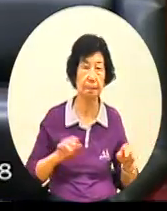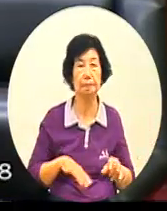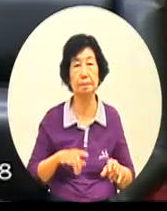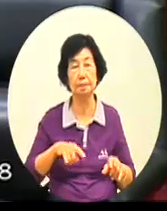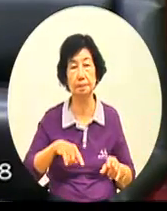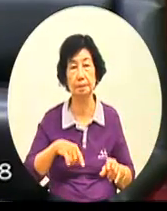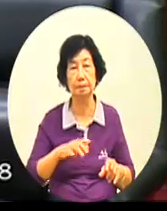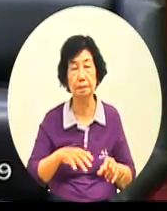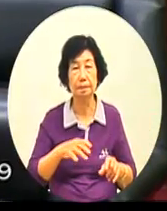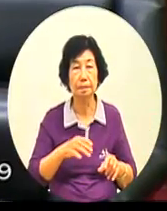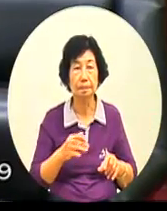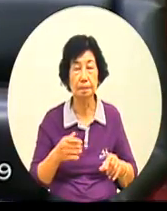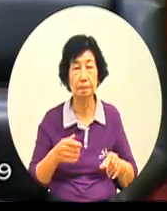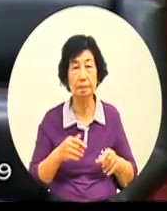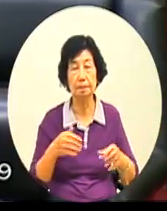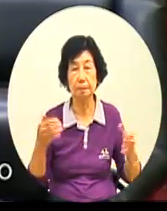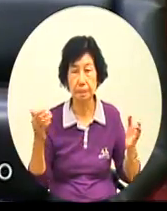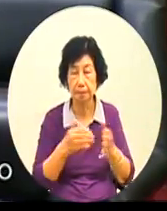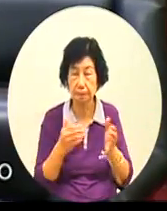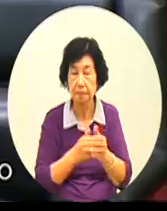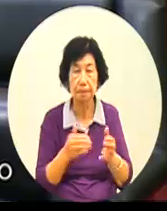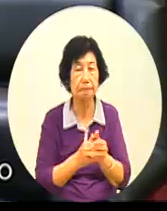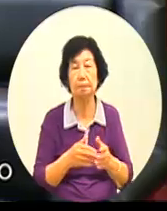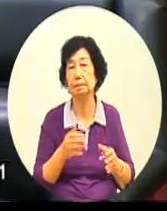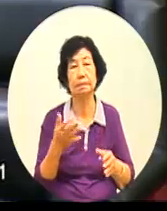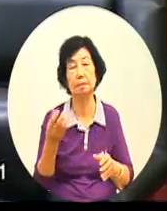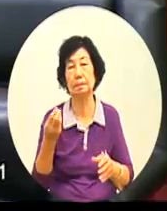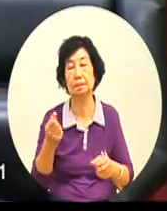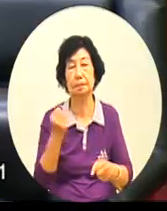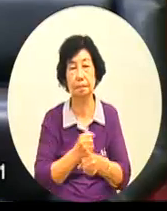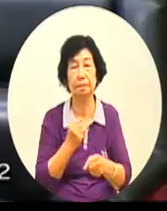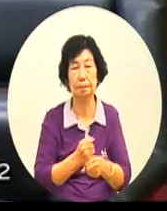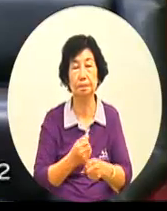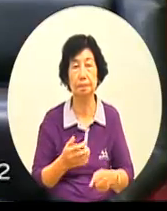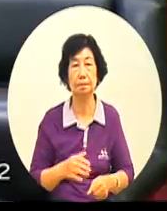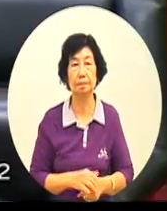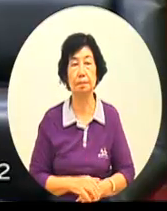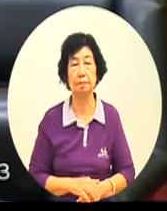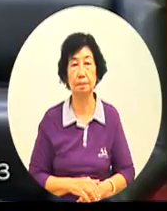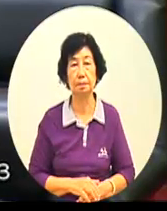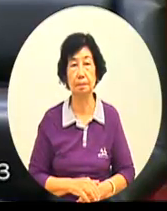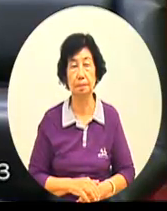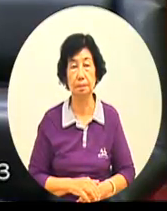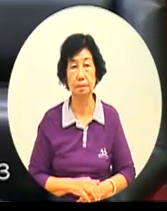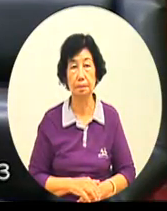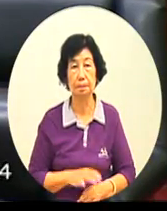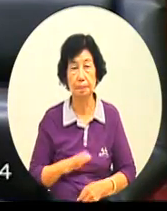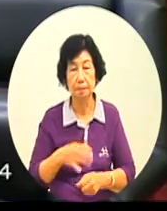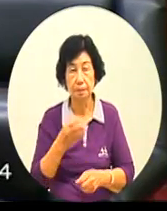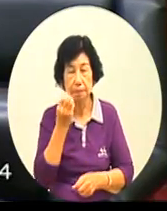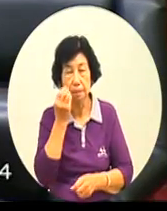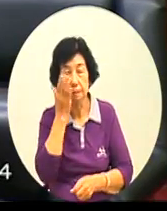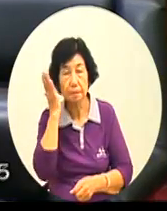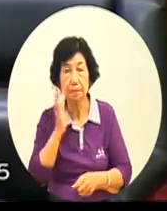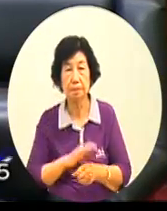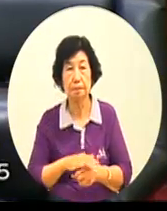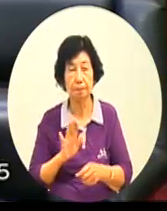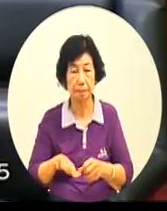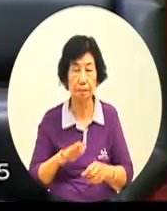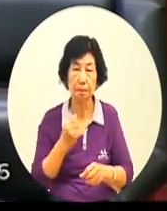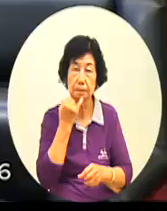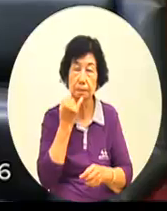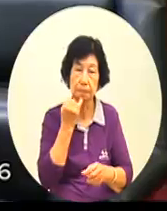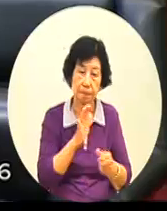刚刚也讲过嘛，这个三黑的这个部分呢，到底除了这些观光之外呢，有没有其他的替代方案嘛？